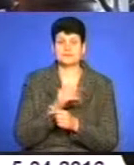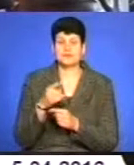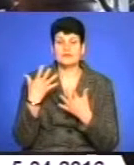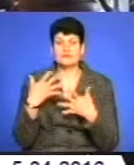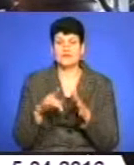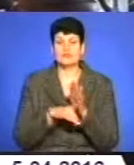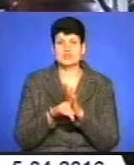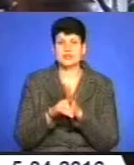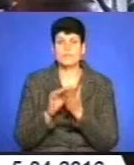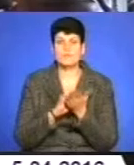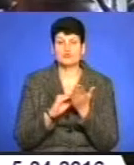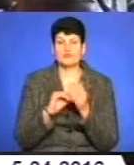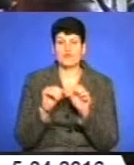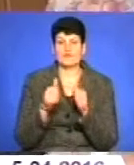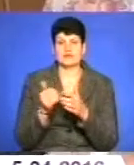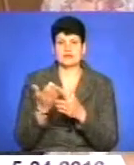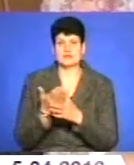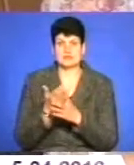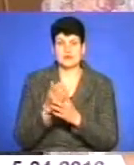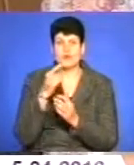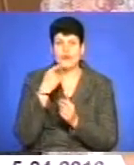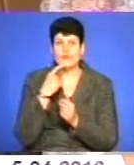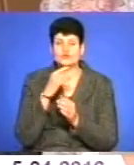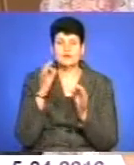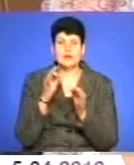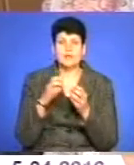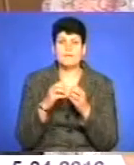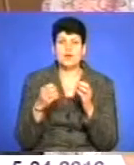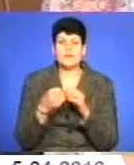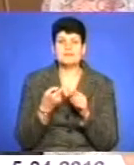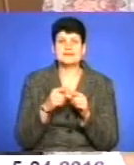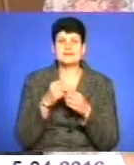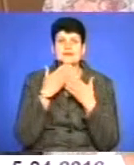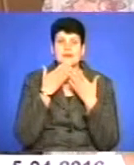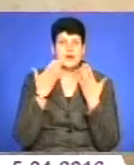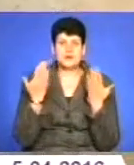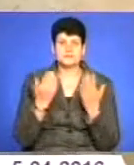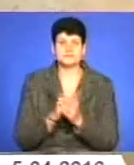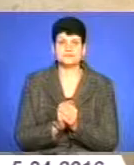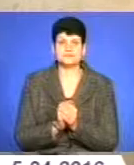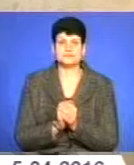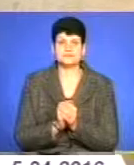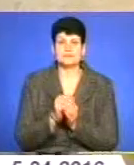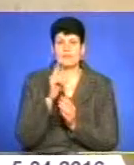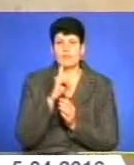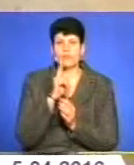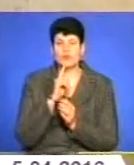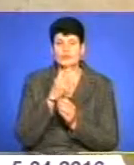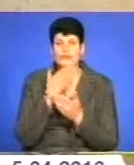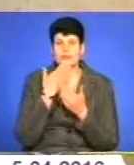почали повторно оформляти субсидії. Кажуть, що жодних проблем із цим немає. Поки було дякувати,